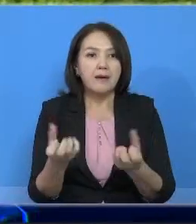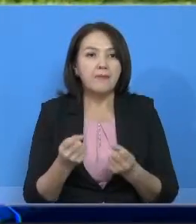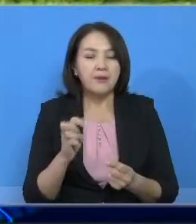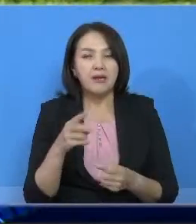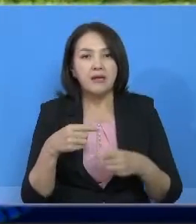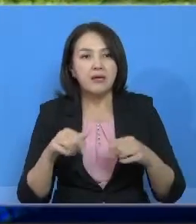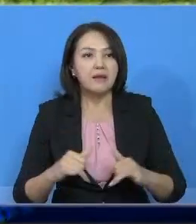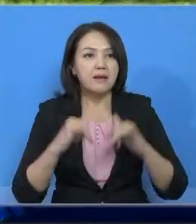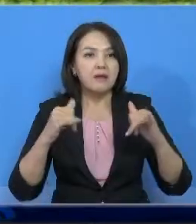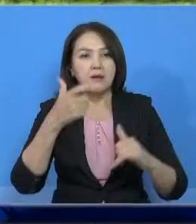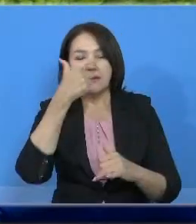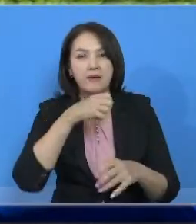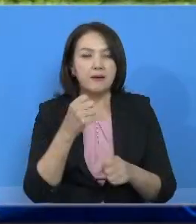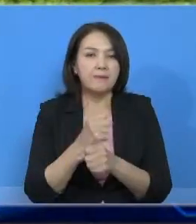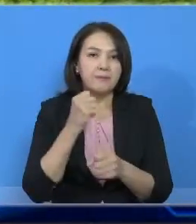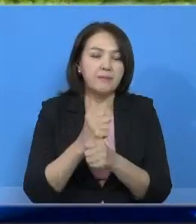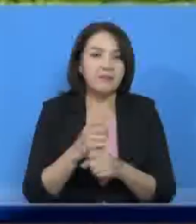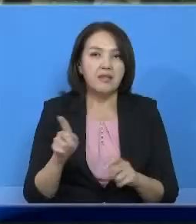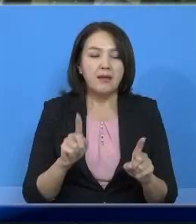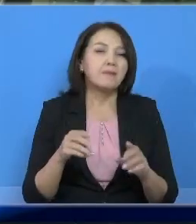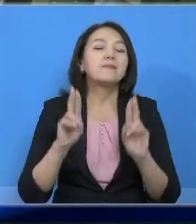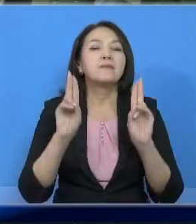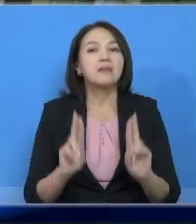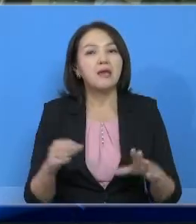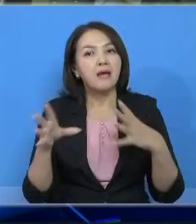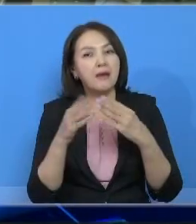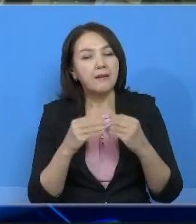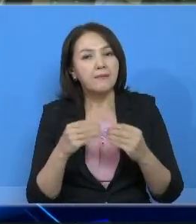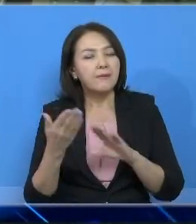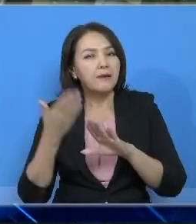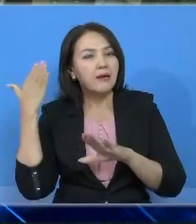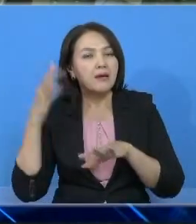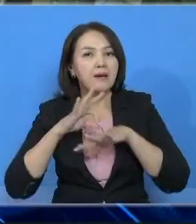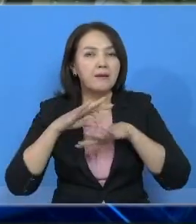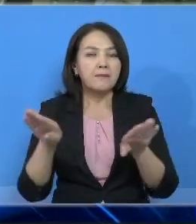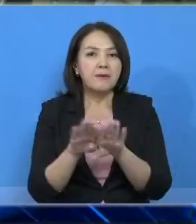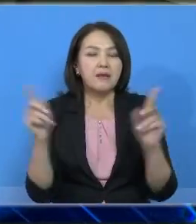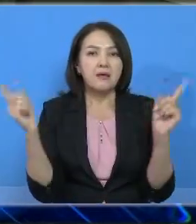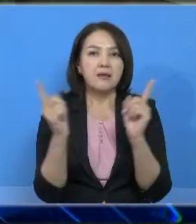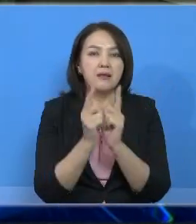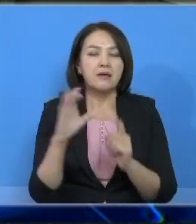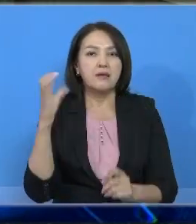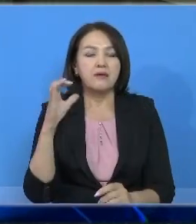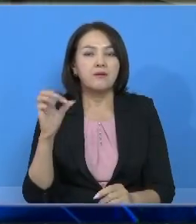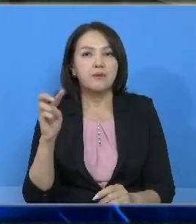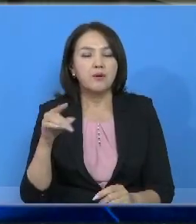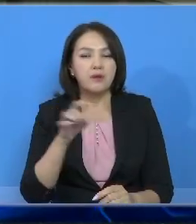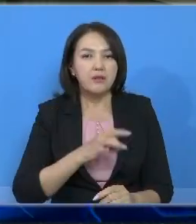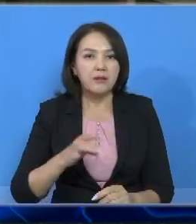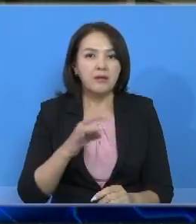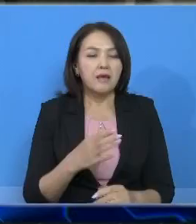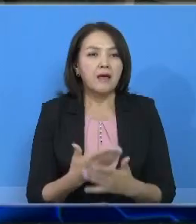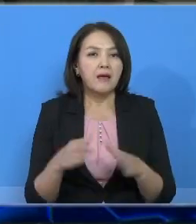на развитие собственного дела. Отметим, что специалисты объединения ранее проводили такие встречи в северных и восточных